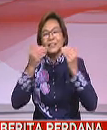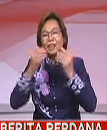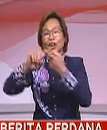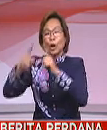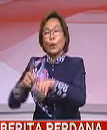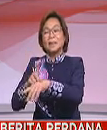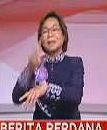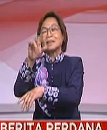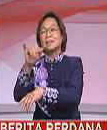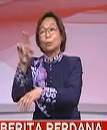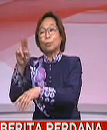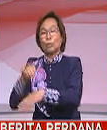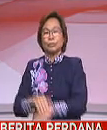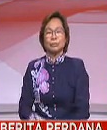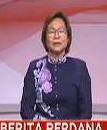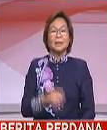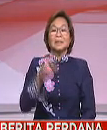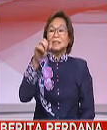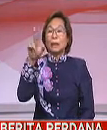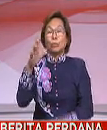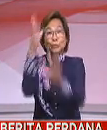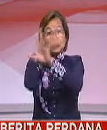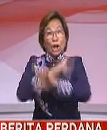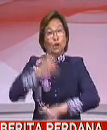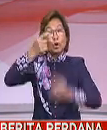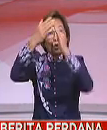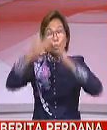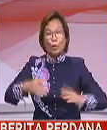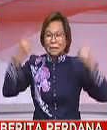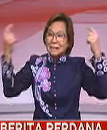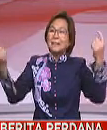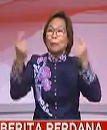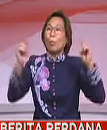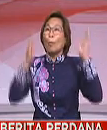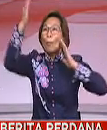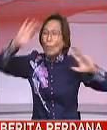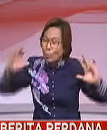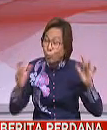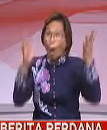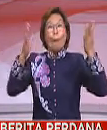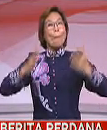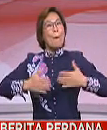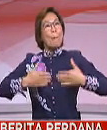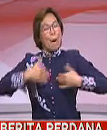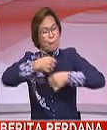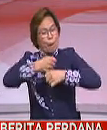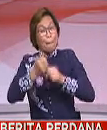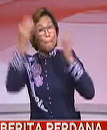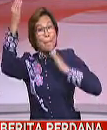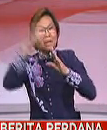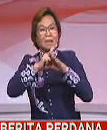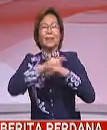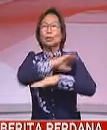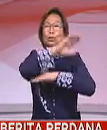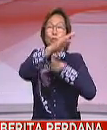Kami di Sibu. Walaupun pada Sibu Sarawak tuan rumah sambutan Hari Malaysia, kemeriahan sempena sambutan pembentukan Malaysia di